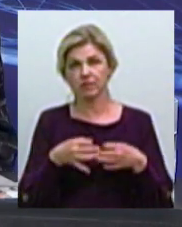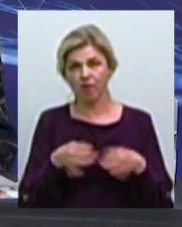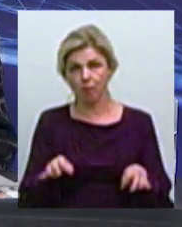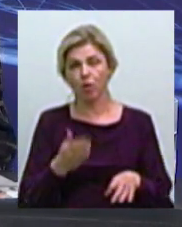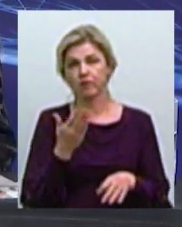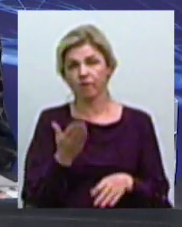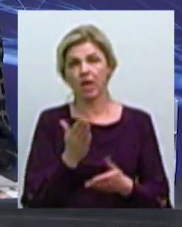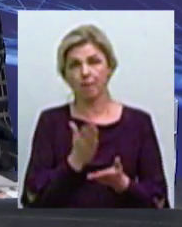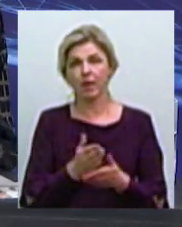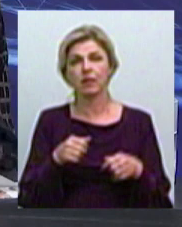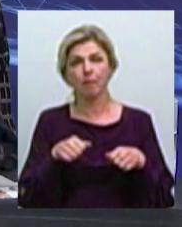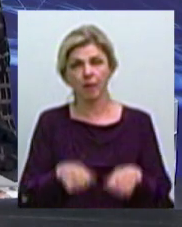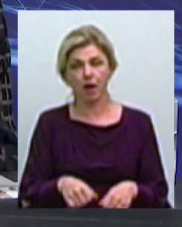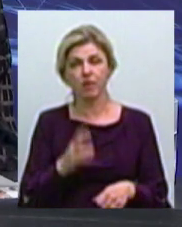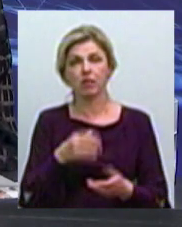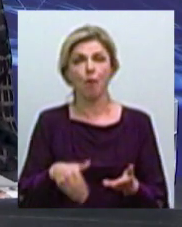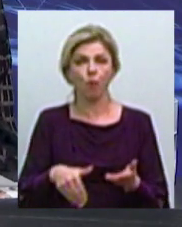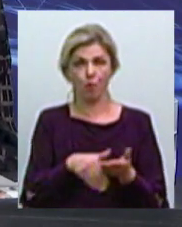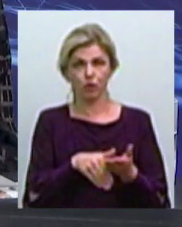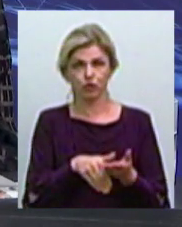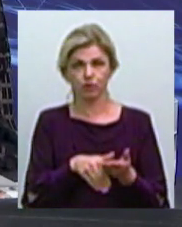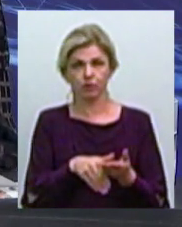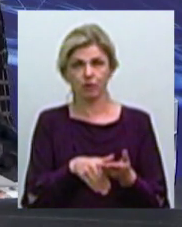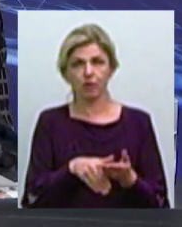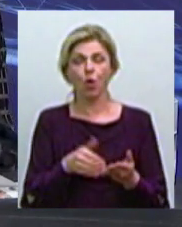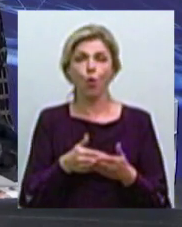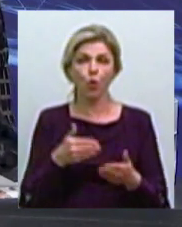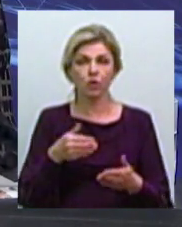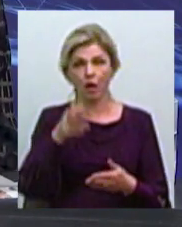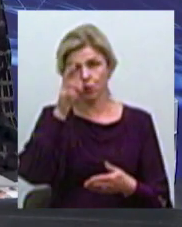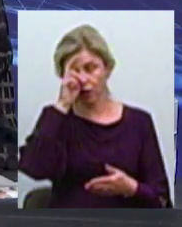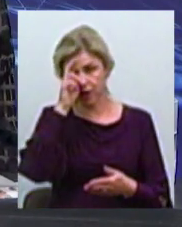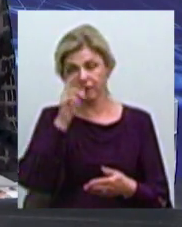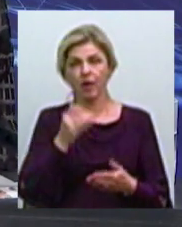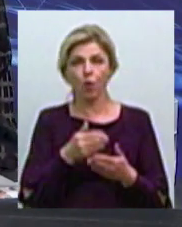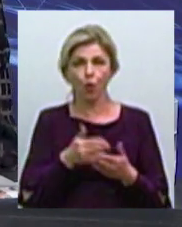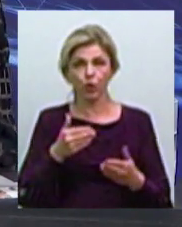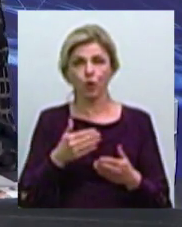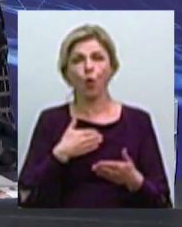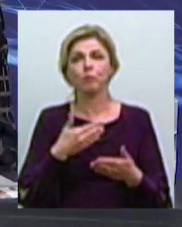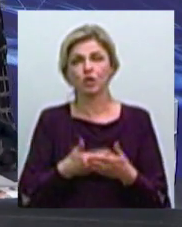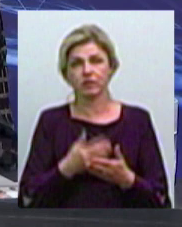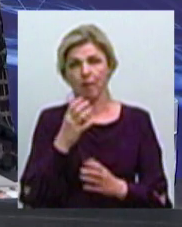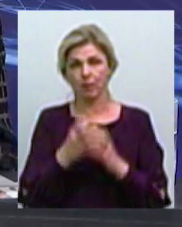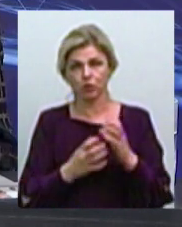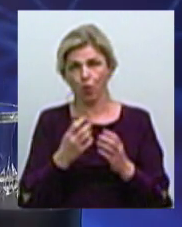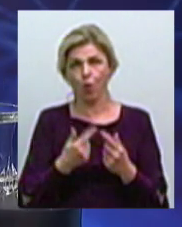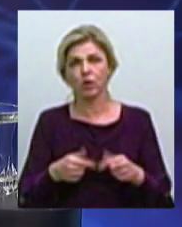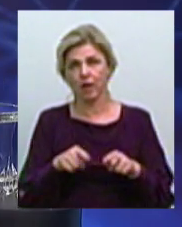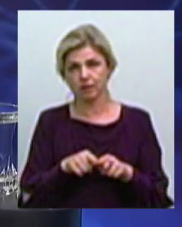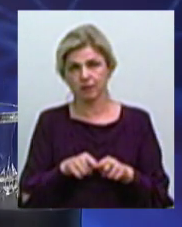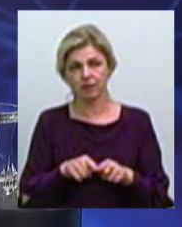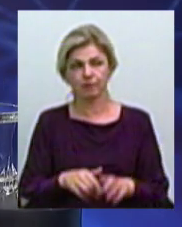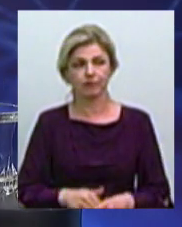имеете право на помощь как от государства, так и от общественных международных организаций,